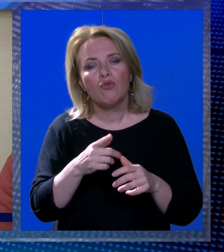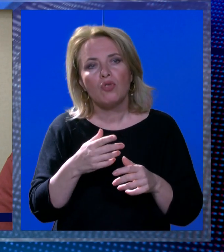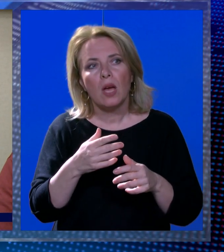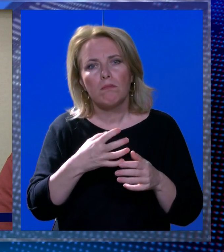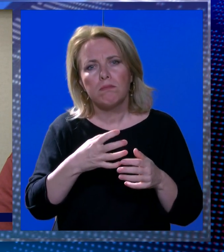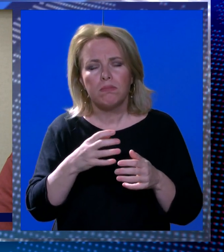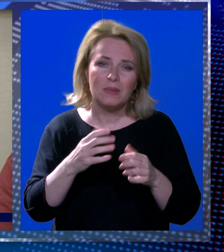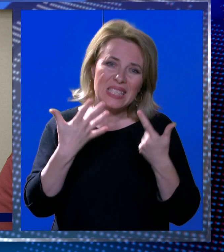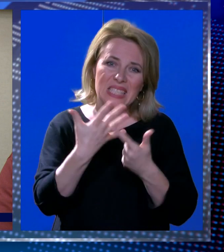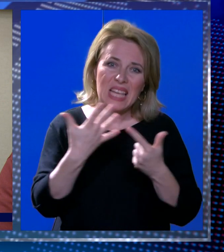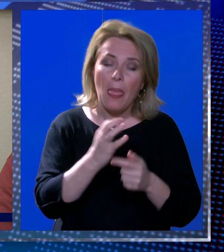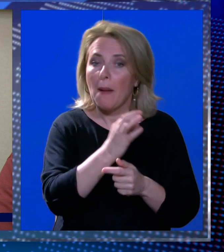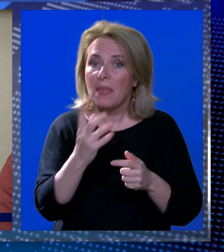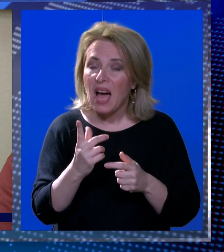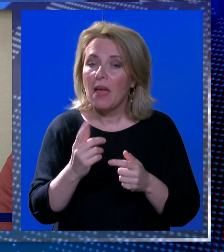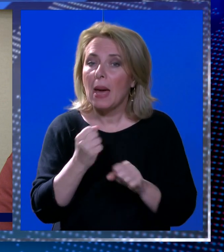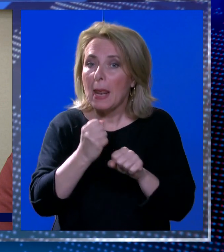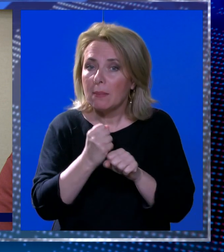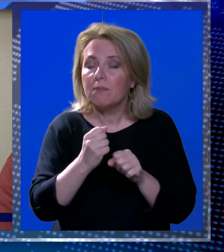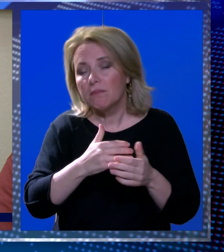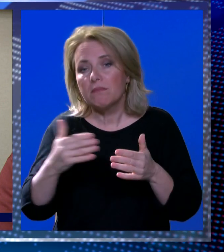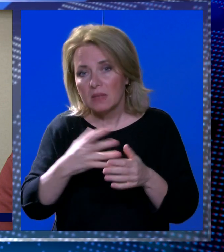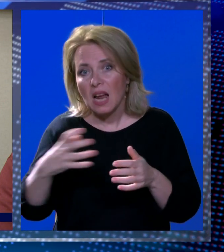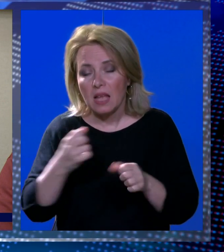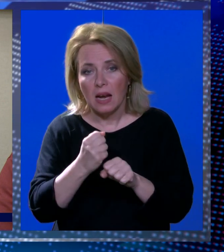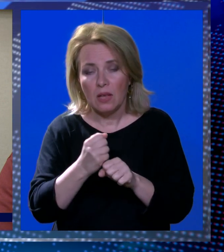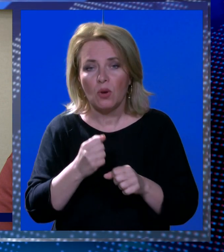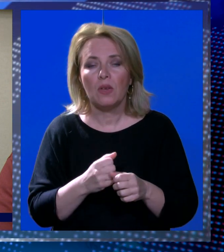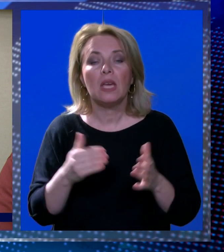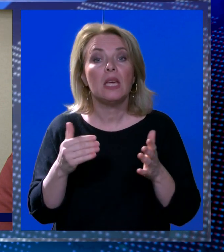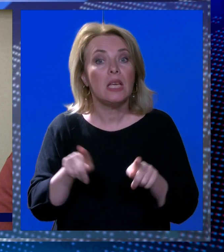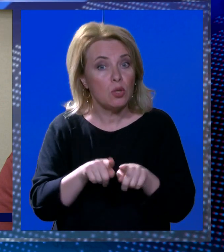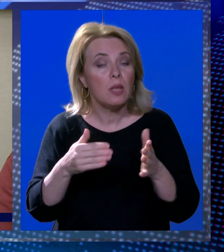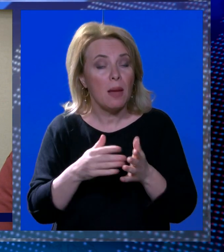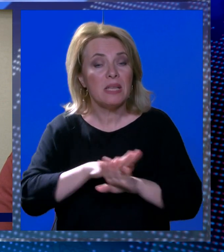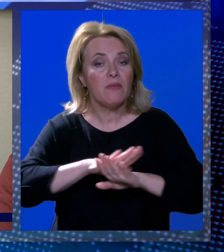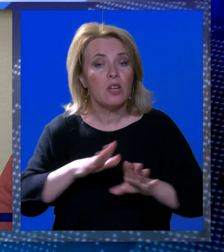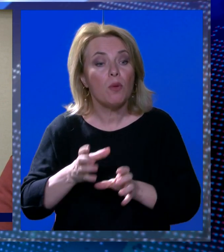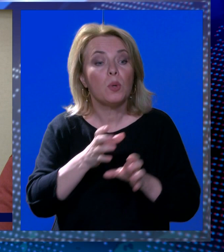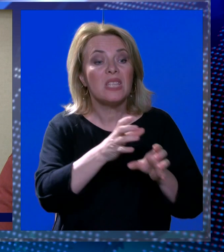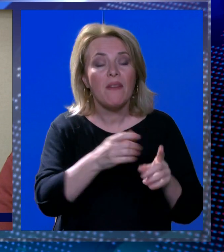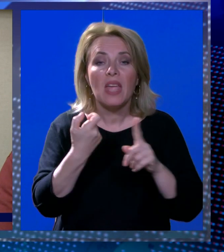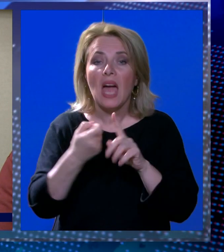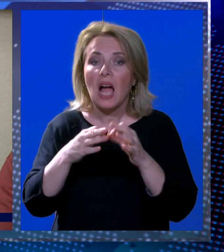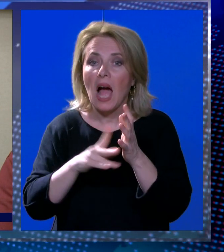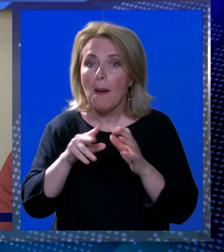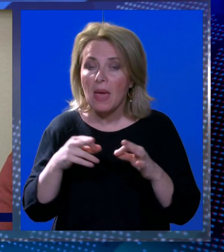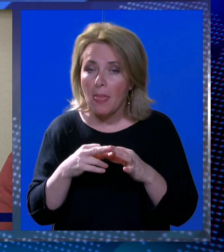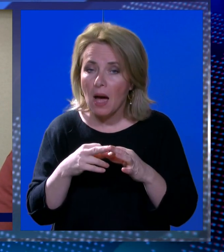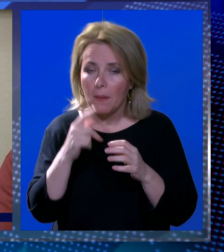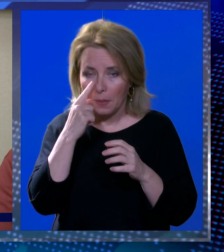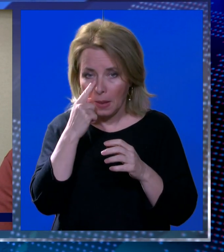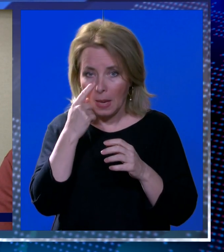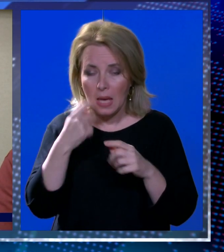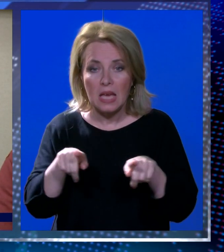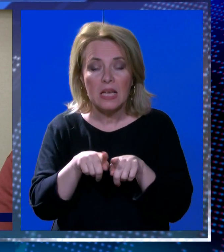radova i treba završiti postavljanje kamena do kraja. Treba dovršiti